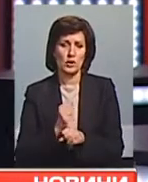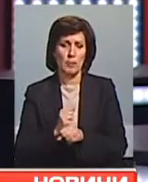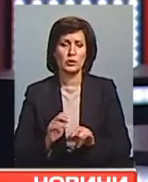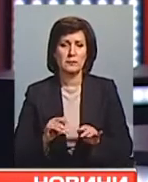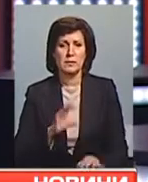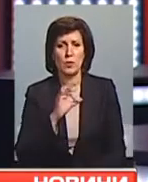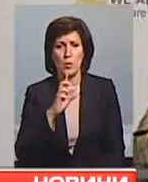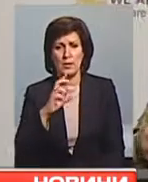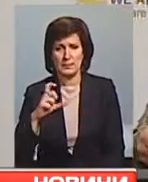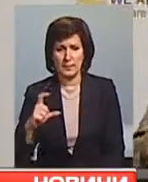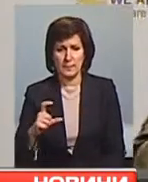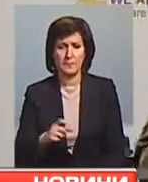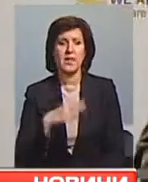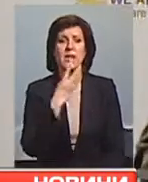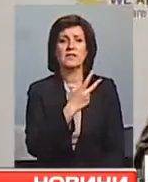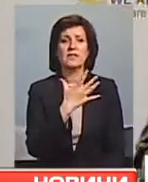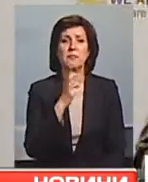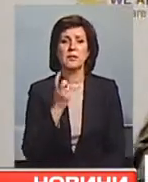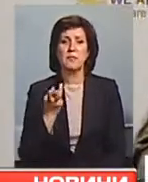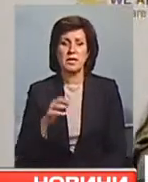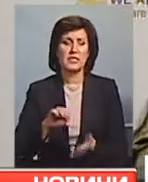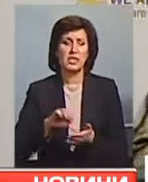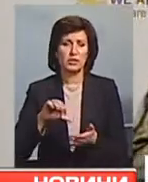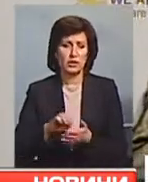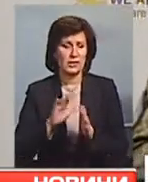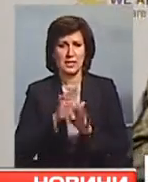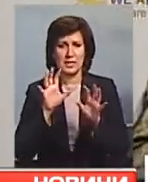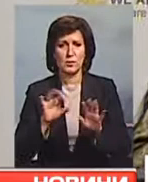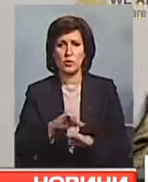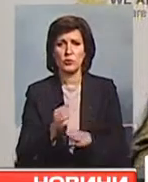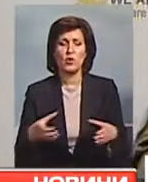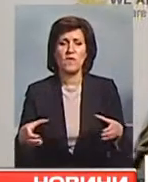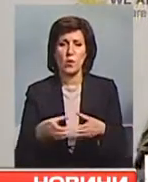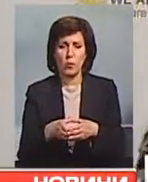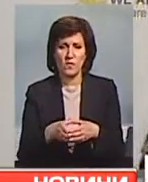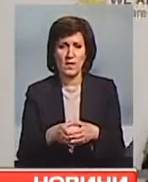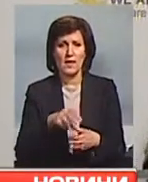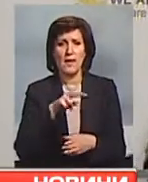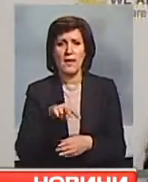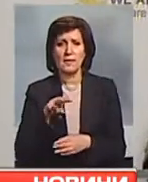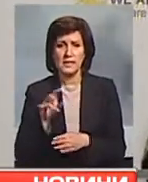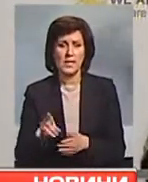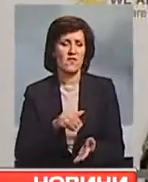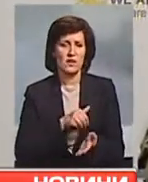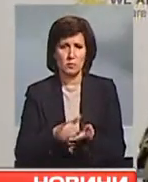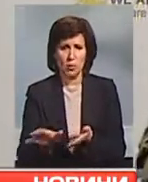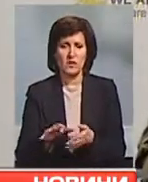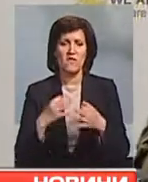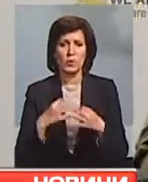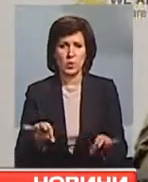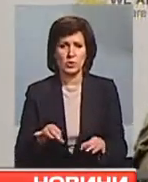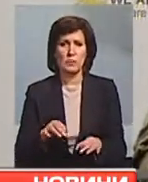ОБСЄ. 25 березня члени незаконного збройного формування ЛНР відмовили у